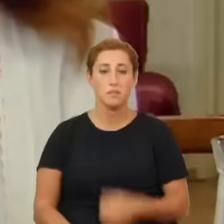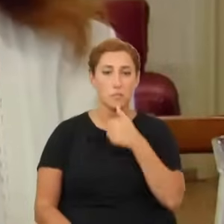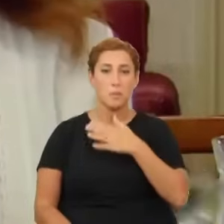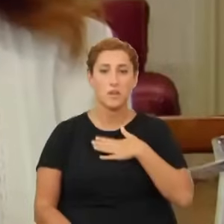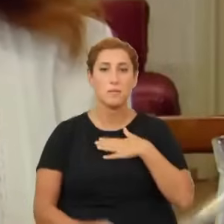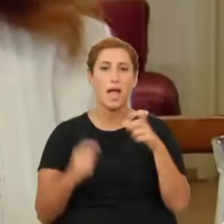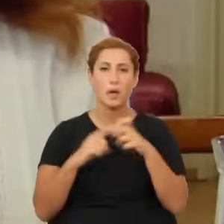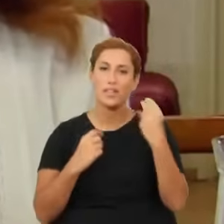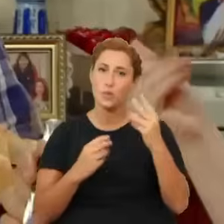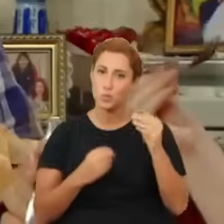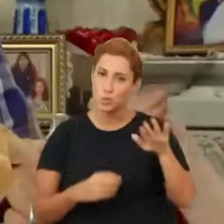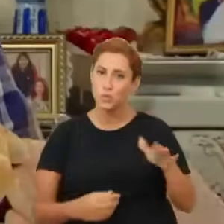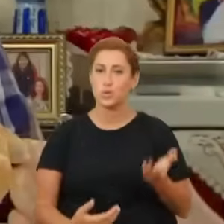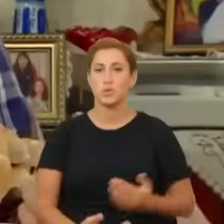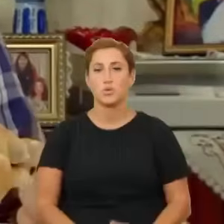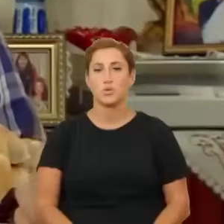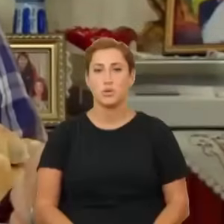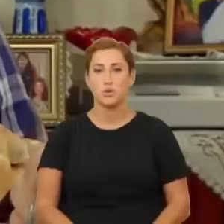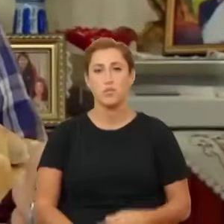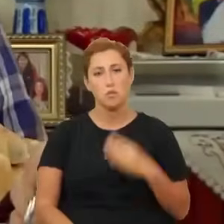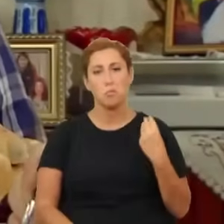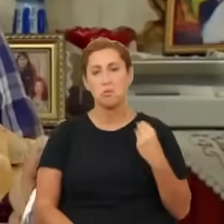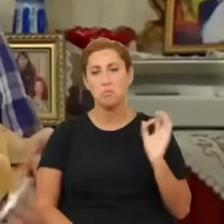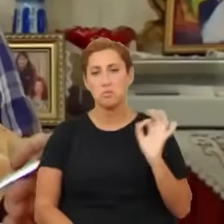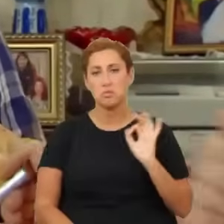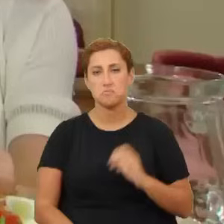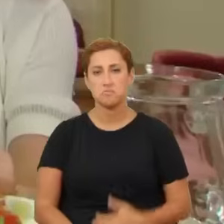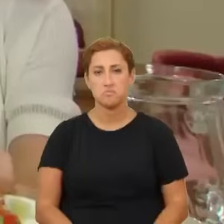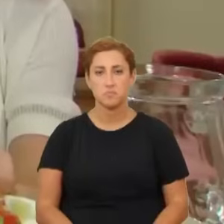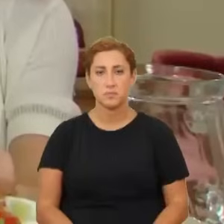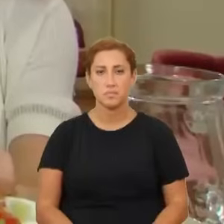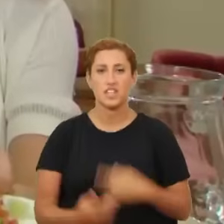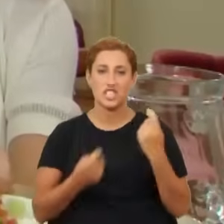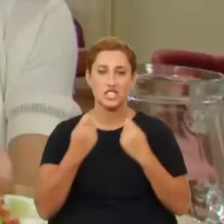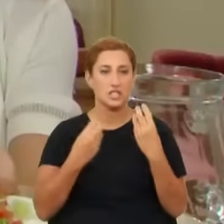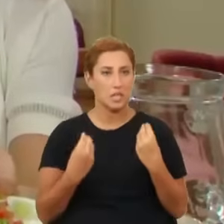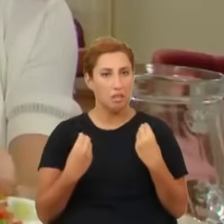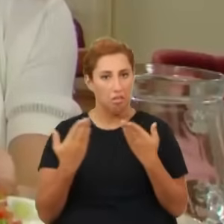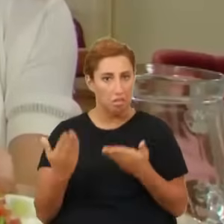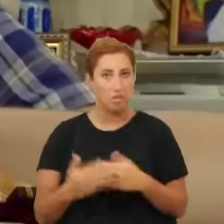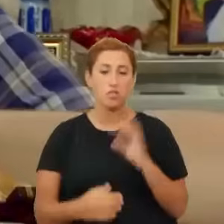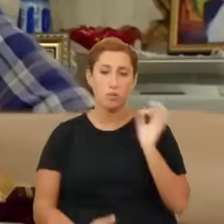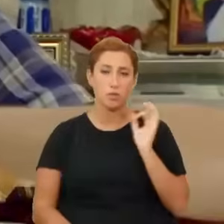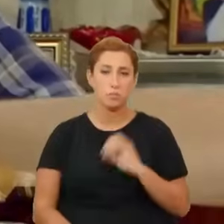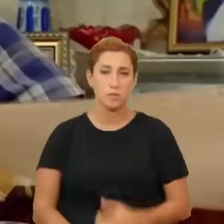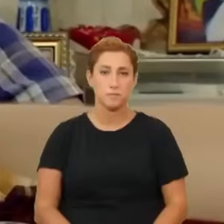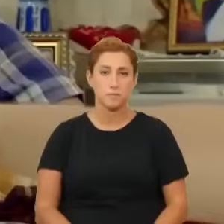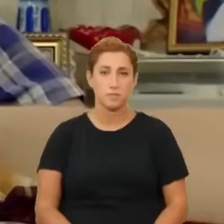Babacığım, Ergun iyi çocuktur. Tabii, tabii. İşi gücü de yerinde. Tabii,